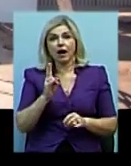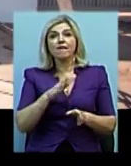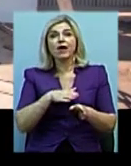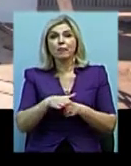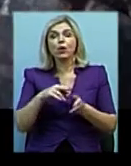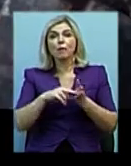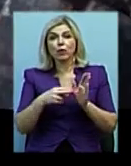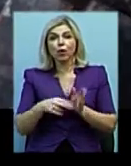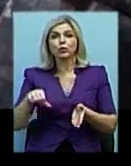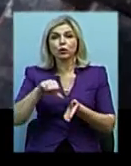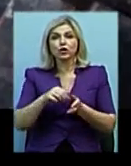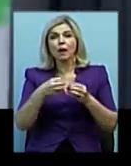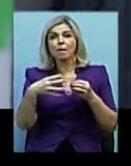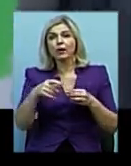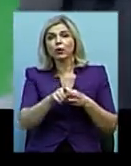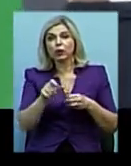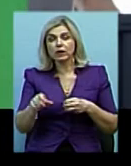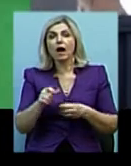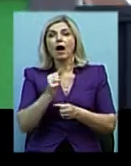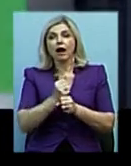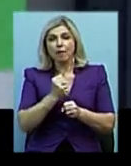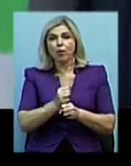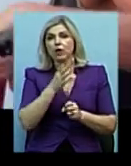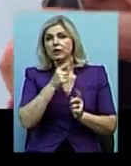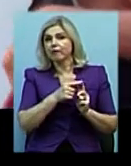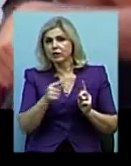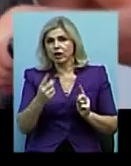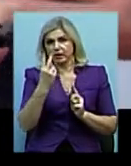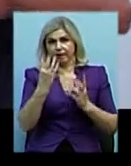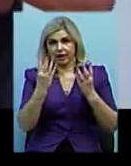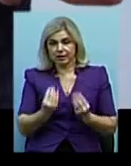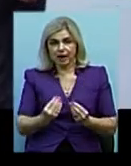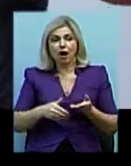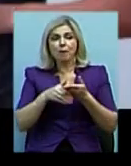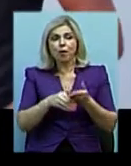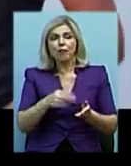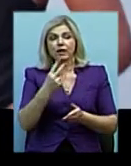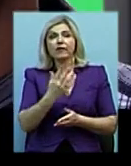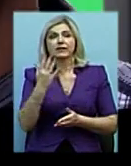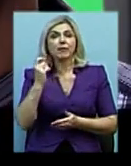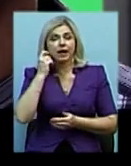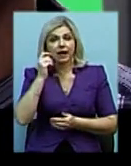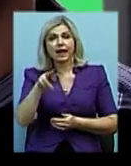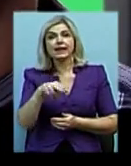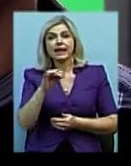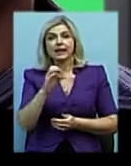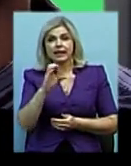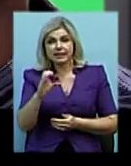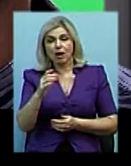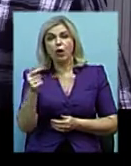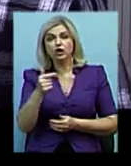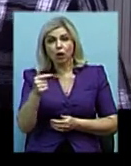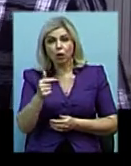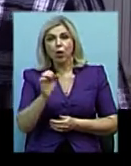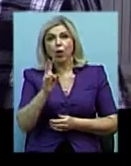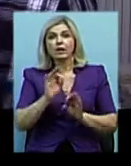проєкту долучилися 15 людей. Робота тривала протягом 2 днів. Допомагав 25-річний Денис Гончарук. Розповів, як це було.